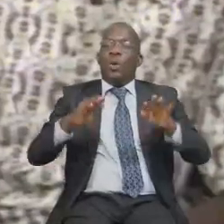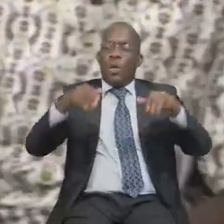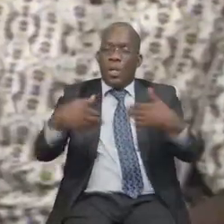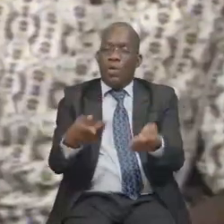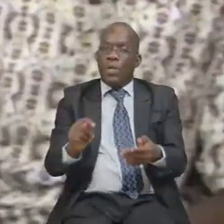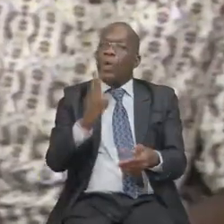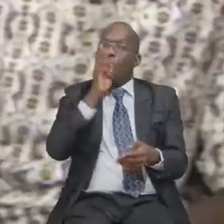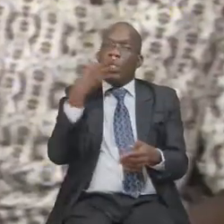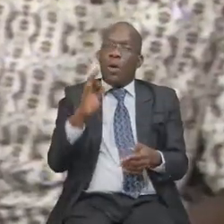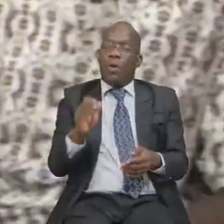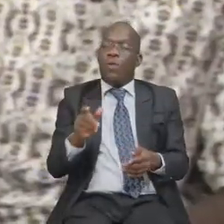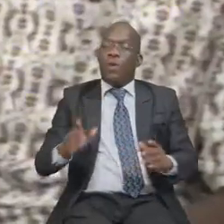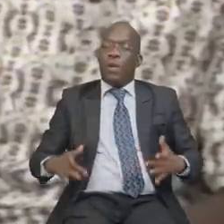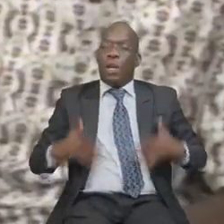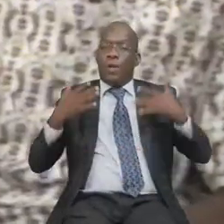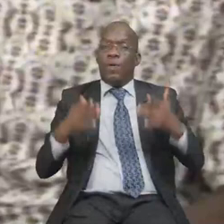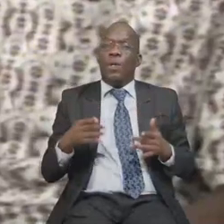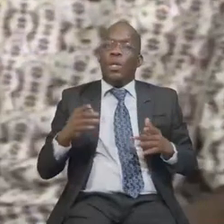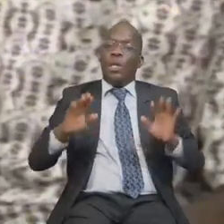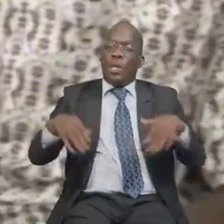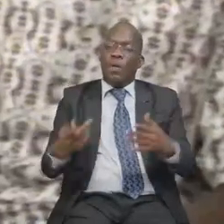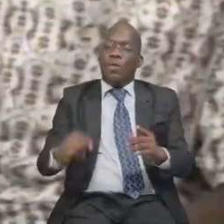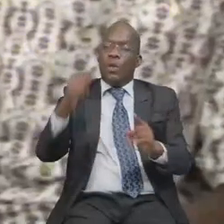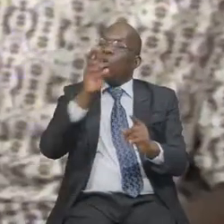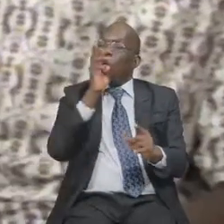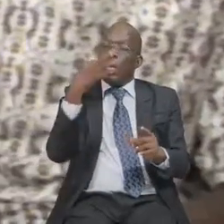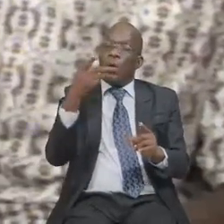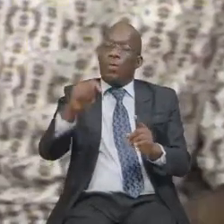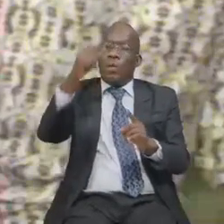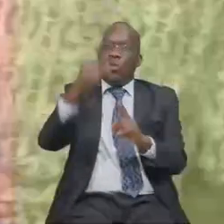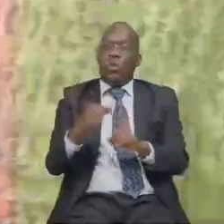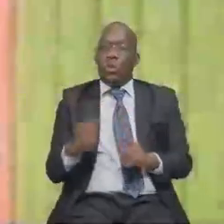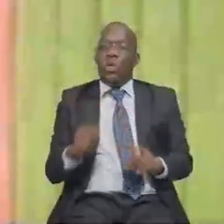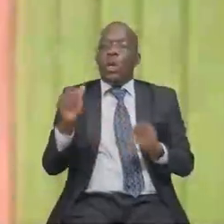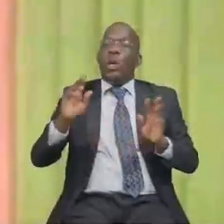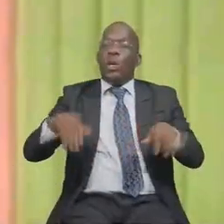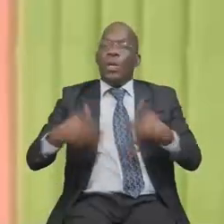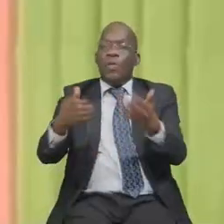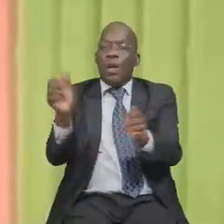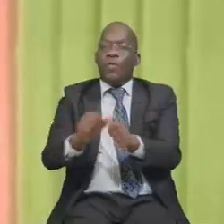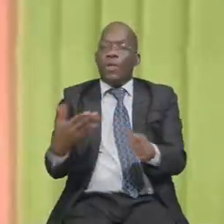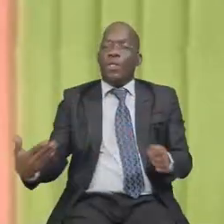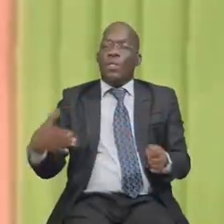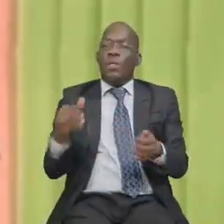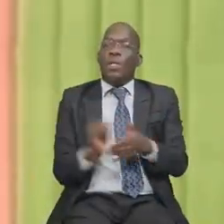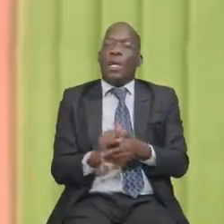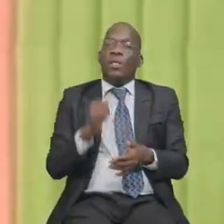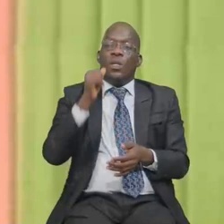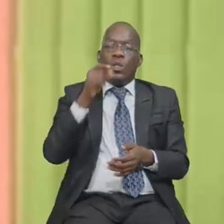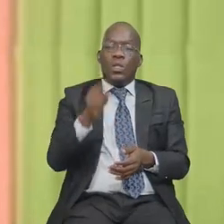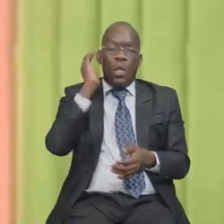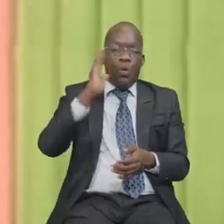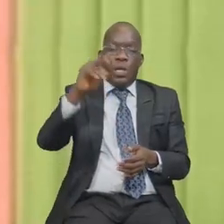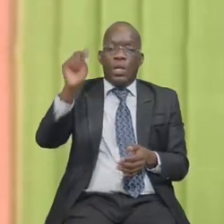voir l'eau de la parole, pour voir tout ce dont elle aura besoin, l'épouse, pour qu'elle se